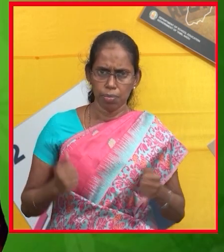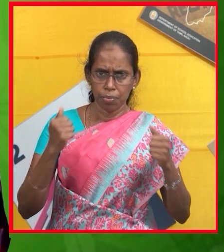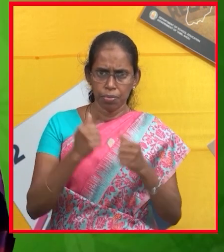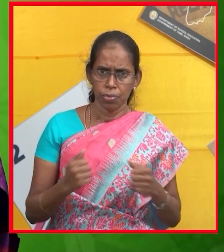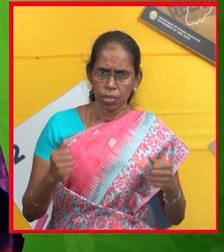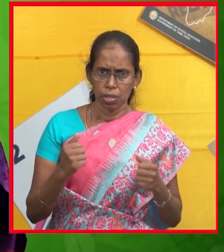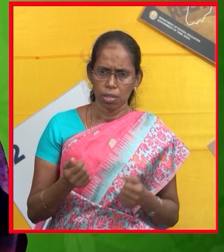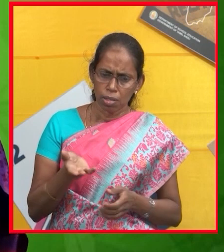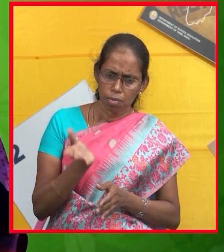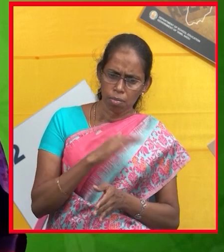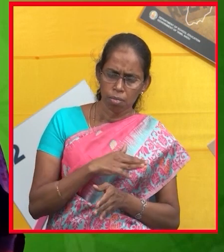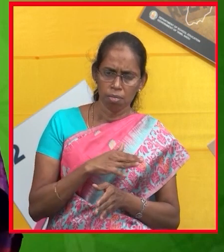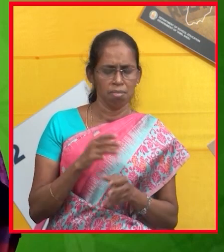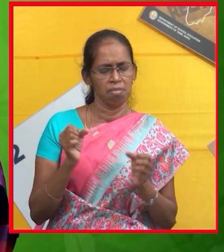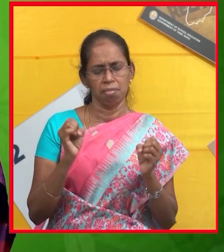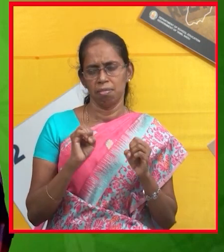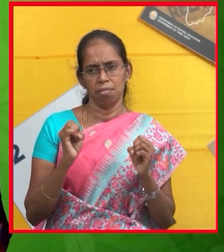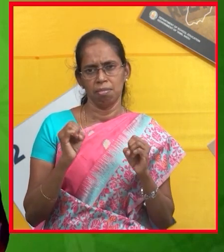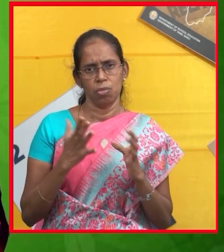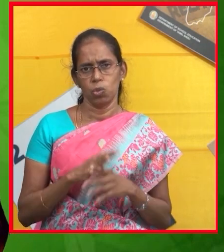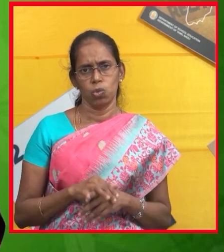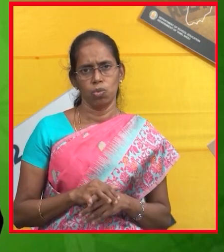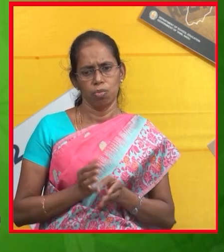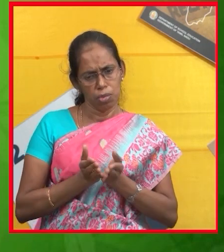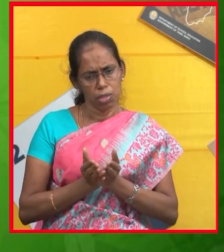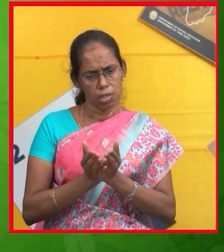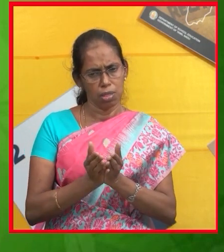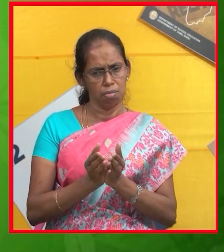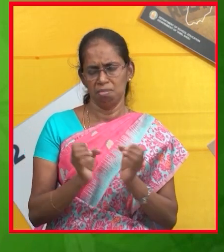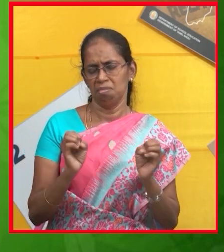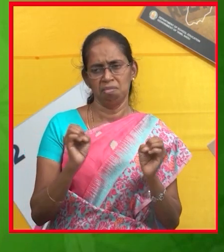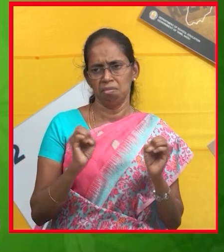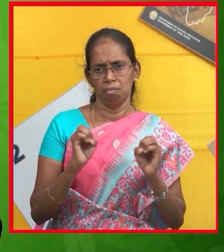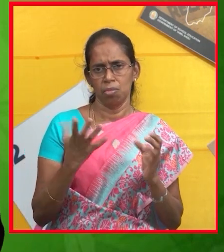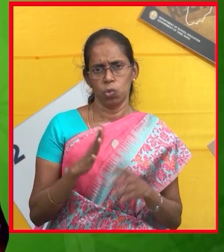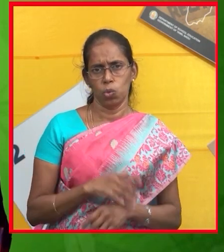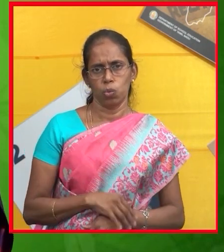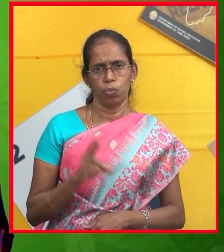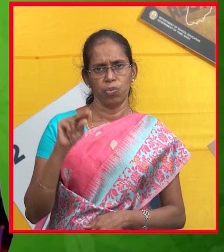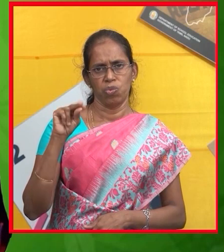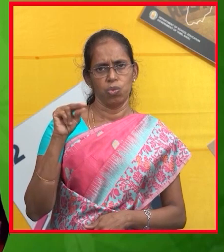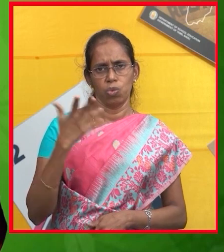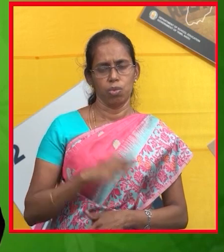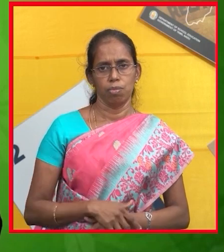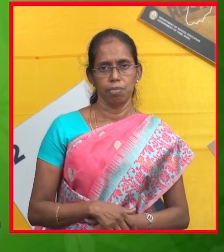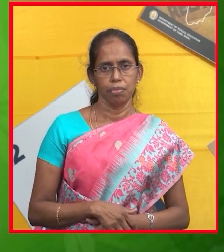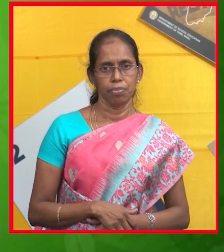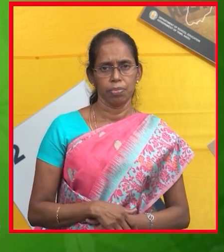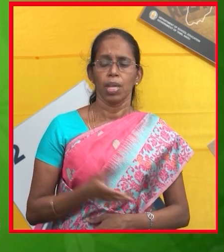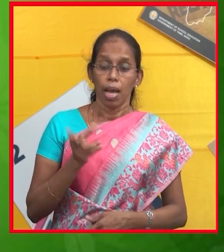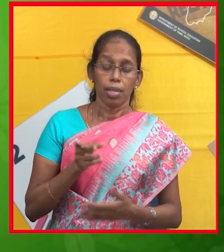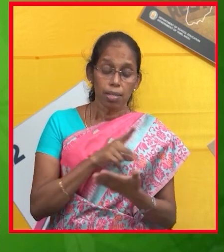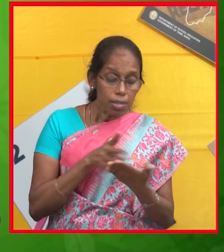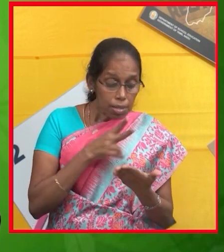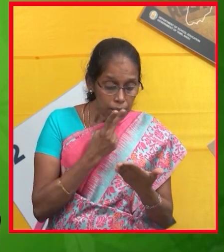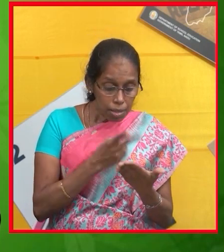அவங்க கடலில் பயணம் செஞ்சுருக்காங்களா? இந்த இல்லைன்ற விஷயத்தையும் உங்களுக்கு என்ன செய்யும், டெக்ஸ்ட்டை நீங்கள் திரும்ப திரும்ப ரீட் பண்ணும்போது